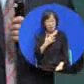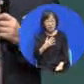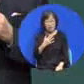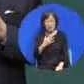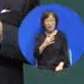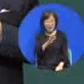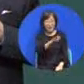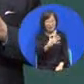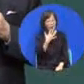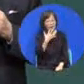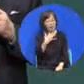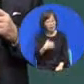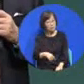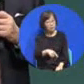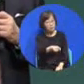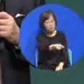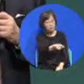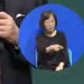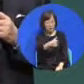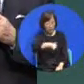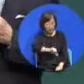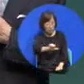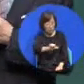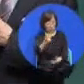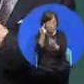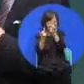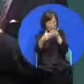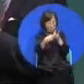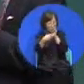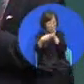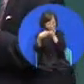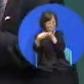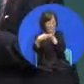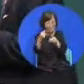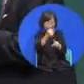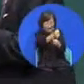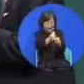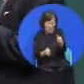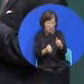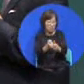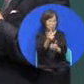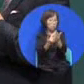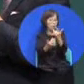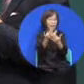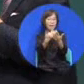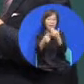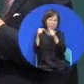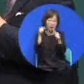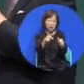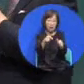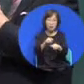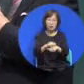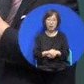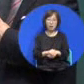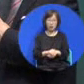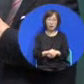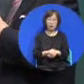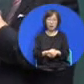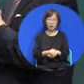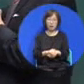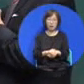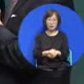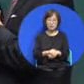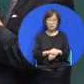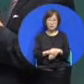저 산에 데려가서 번제로 드리라. So Abraham, take your son to the mountains and then offer him as a burnt offering. 근데 갈등할 필요가 없는 게